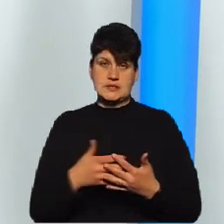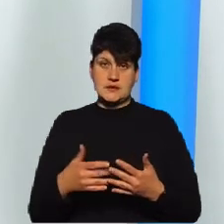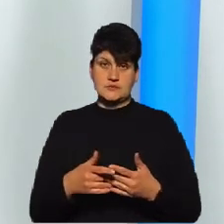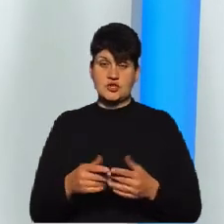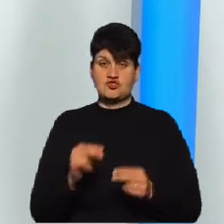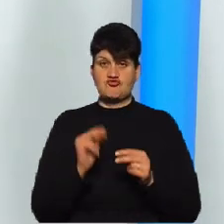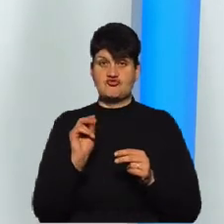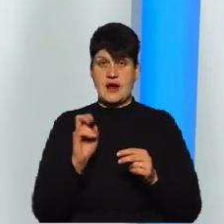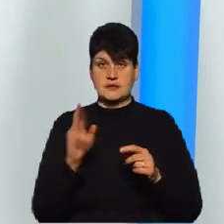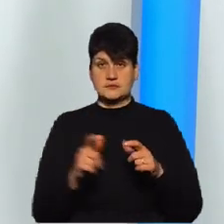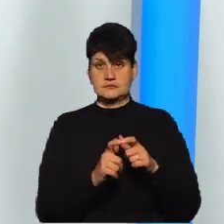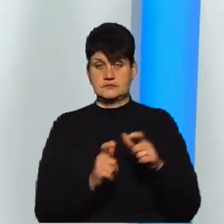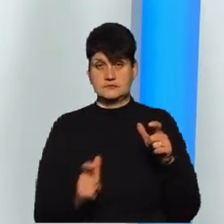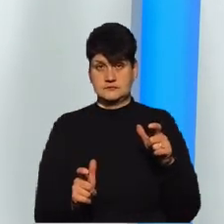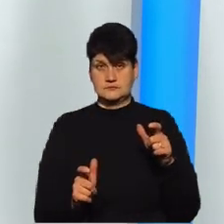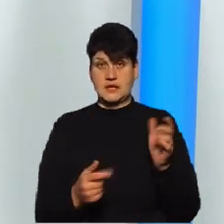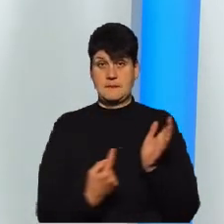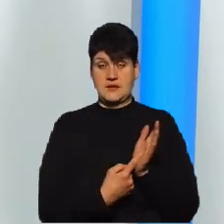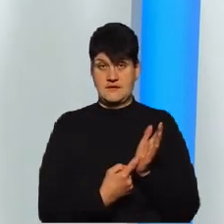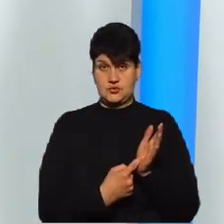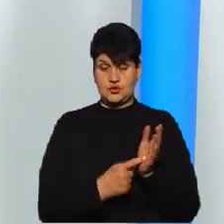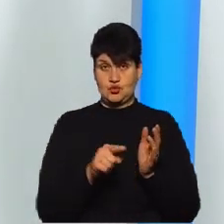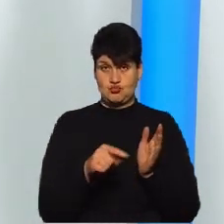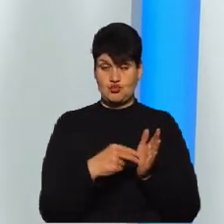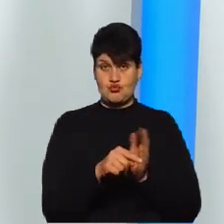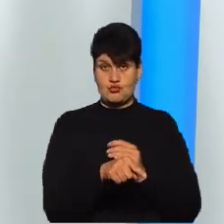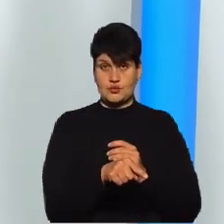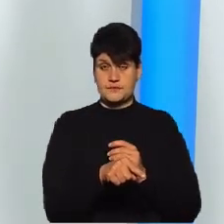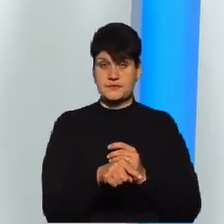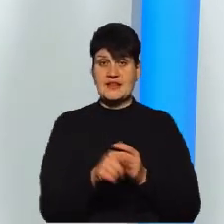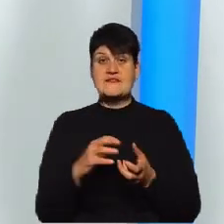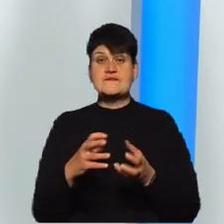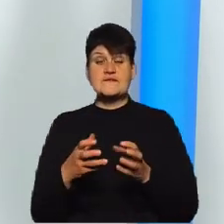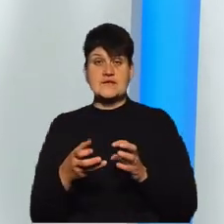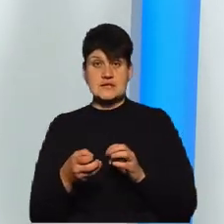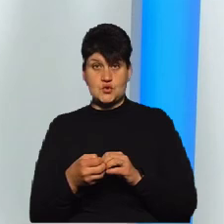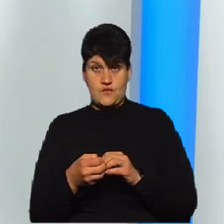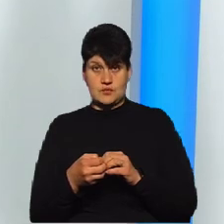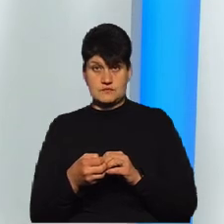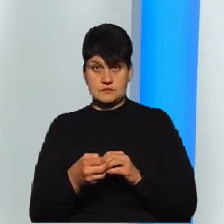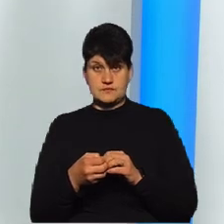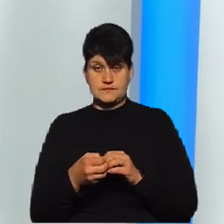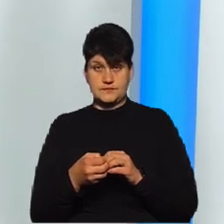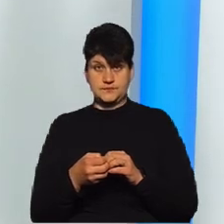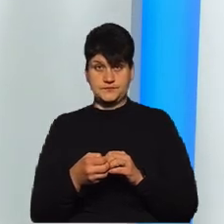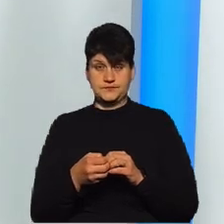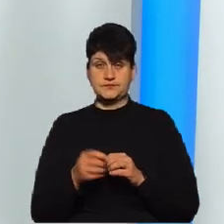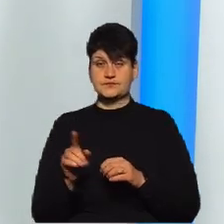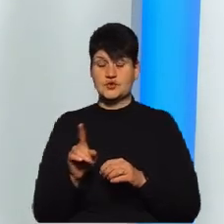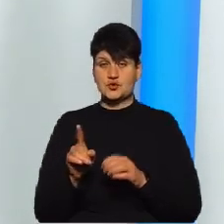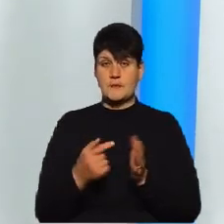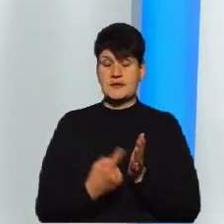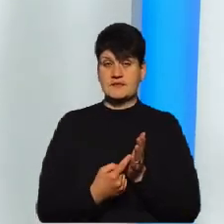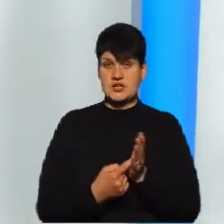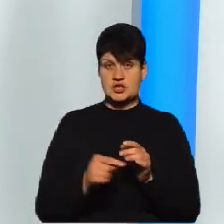тобто, який підтверджує цю покупку, і висновком щодо, щодо підтвердження, що цей препарат